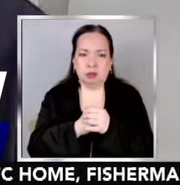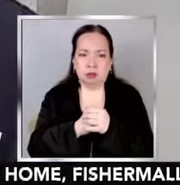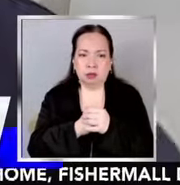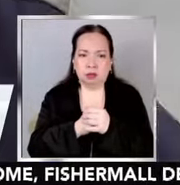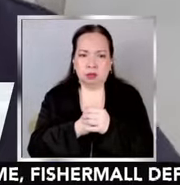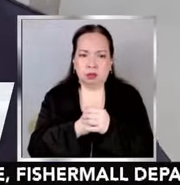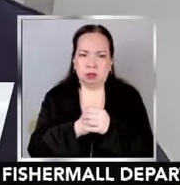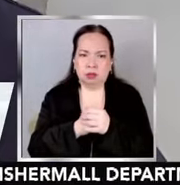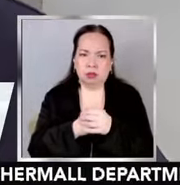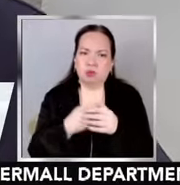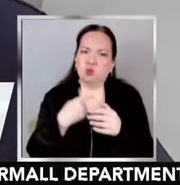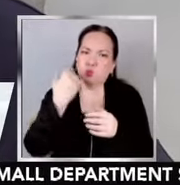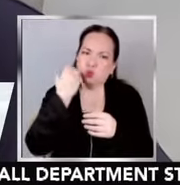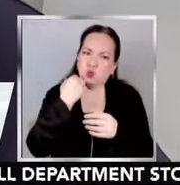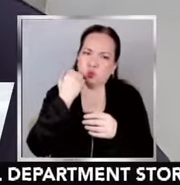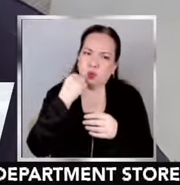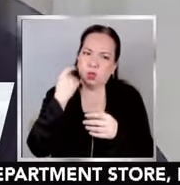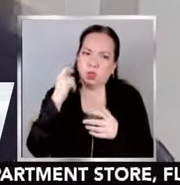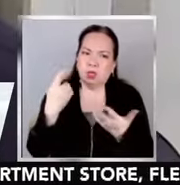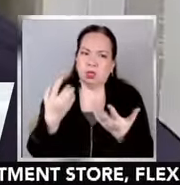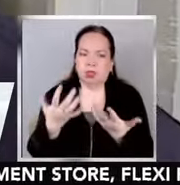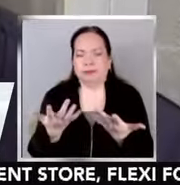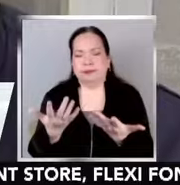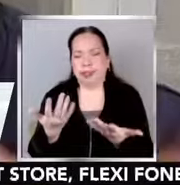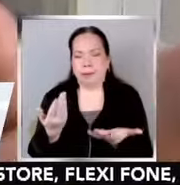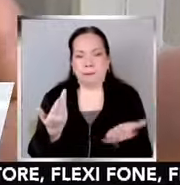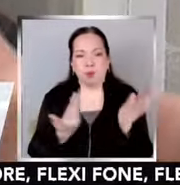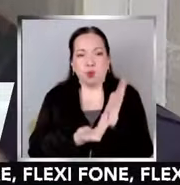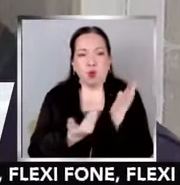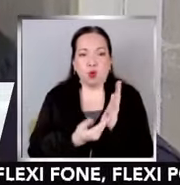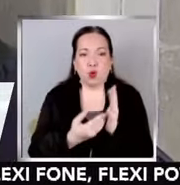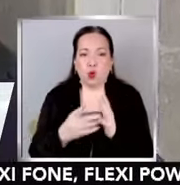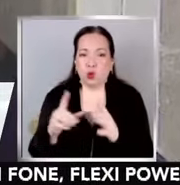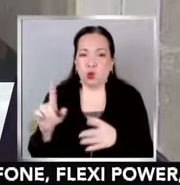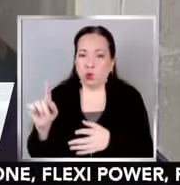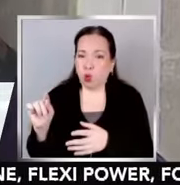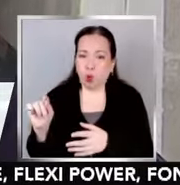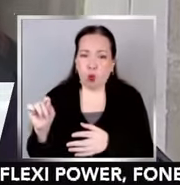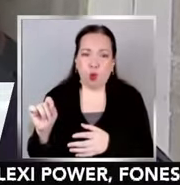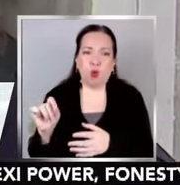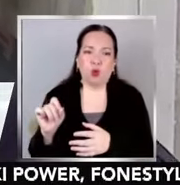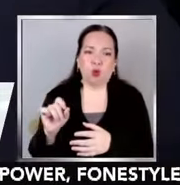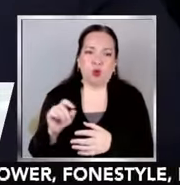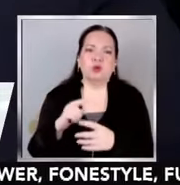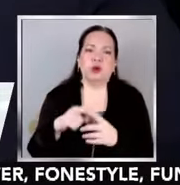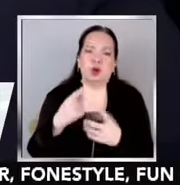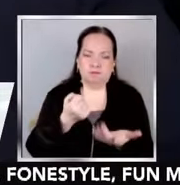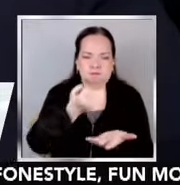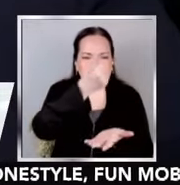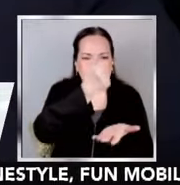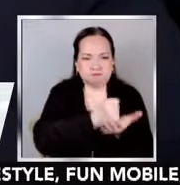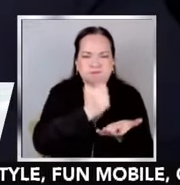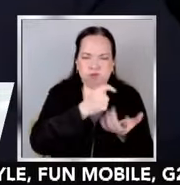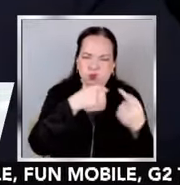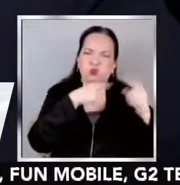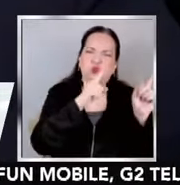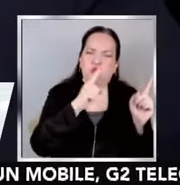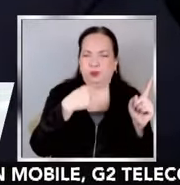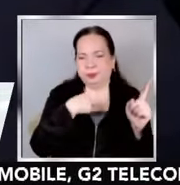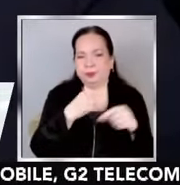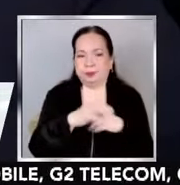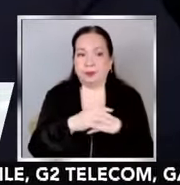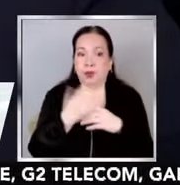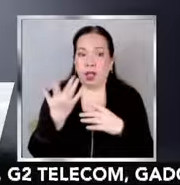Kailangan pa po ng affidavit of loss. Kukuha pa po ako. Wala pa po. Magpapaano pa po ako eh. Papanotaryo pa po. Para matuldukan